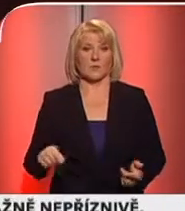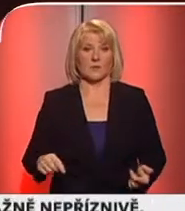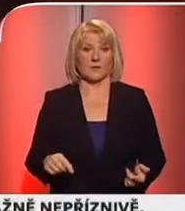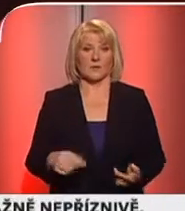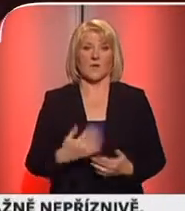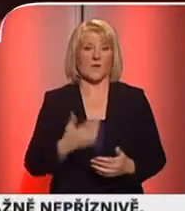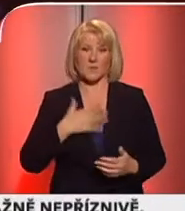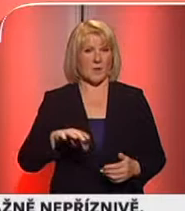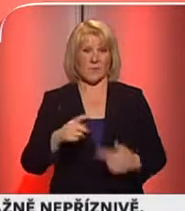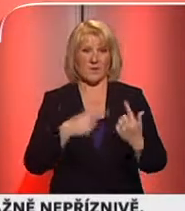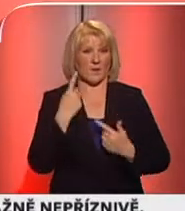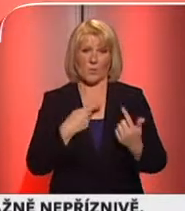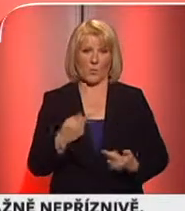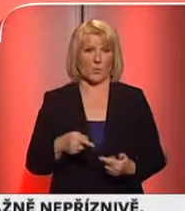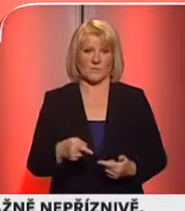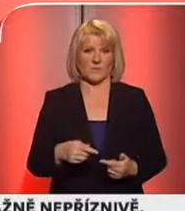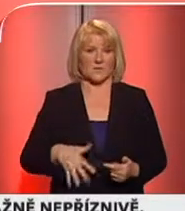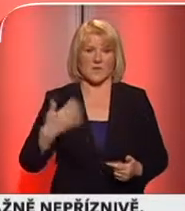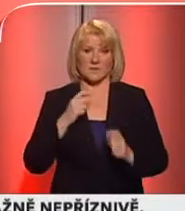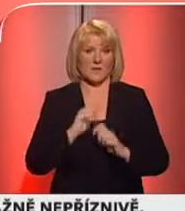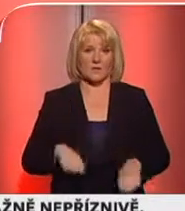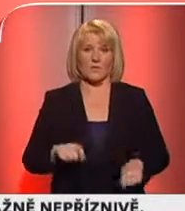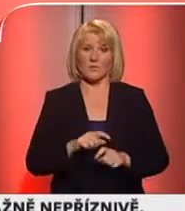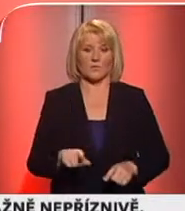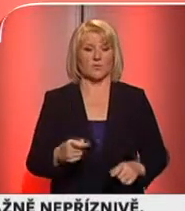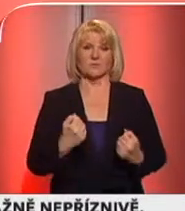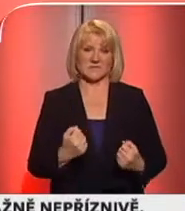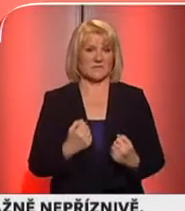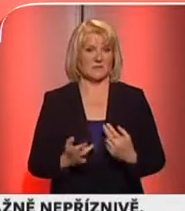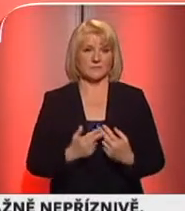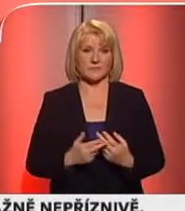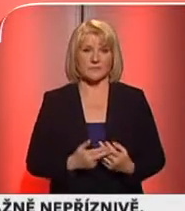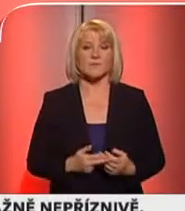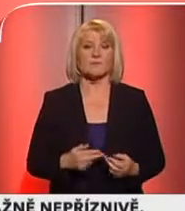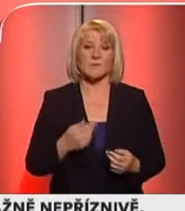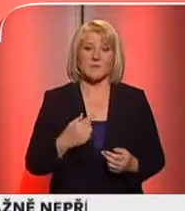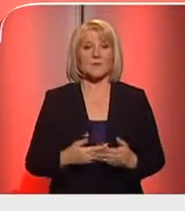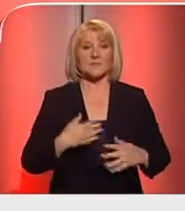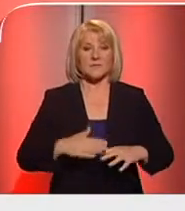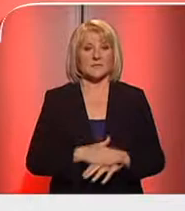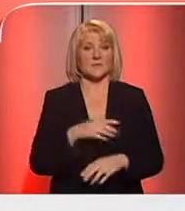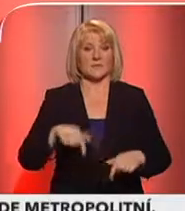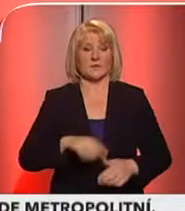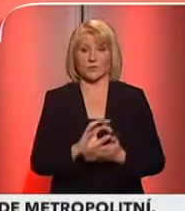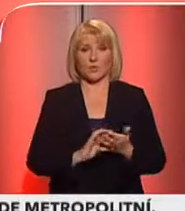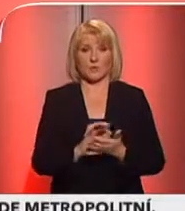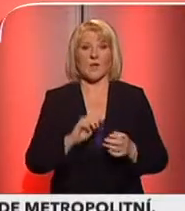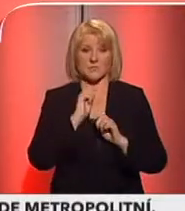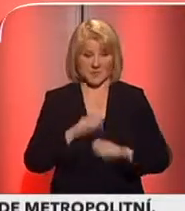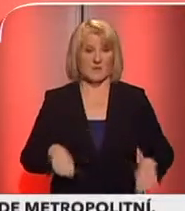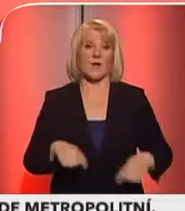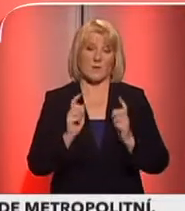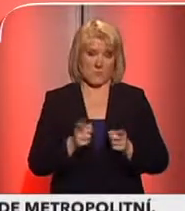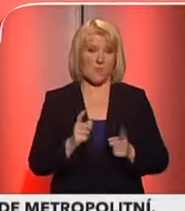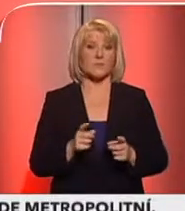ten pojem nerad používám, protože to je velmi silný tabák. Já samozřejmě si myslím, že v téhleté době by stávky měly být. Měly